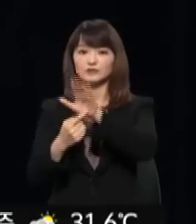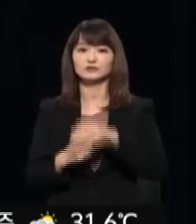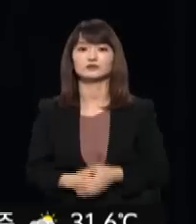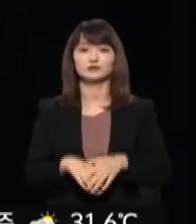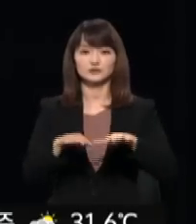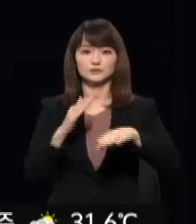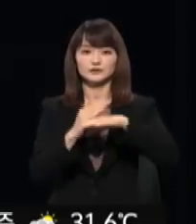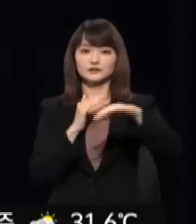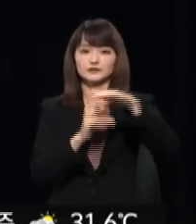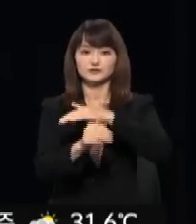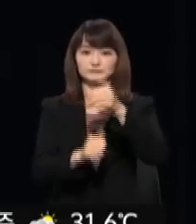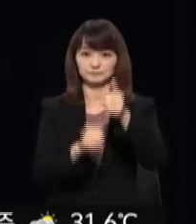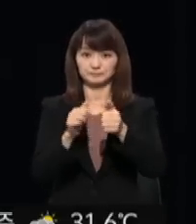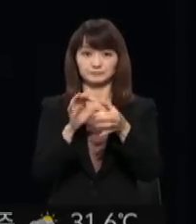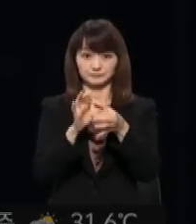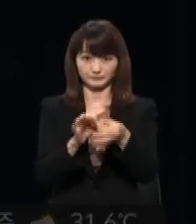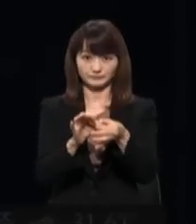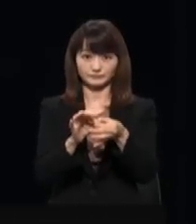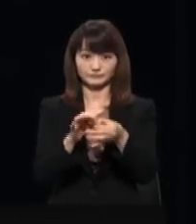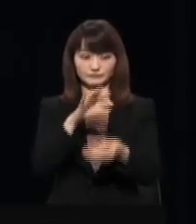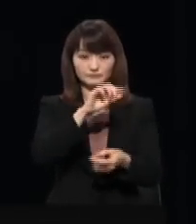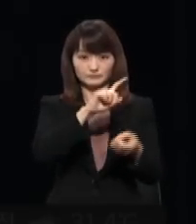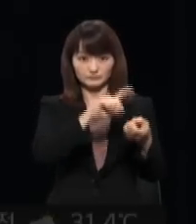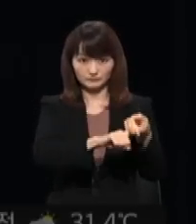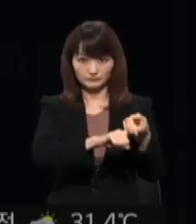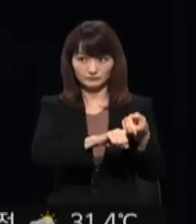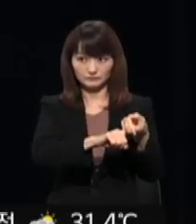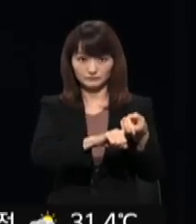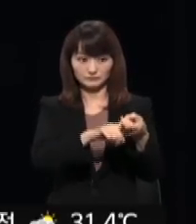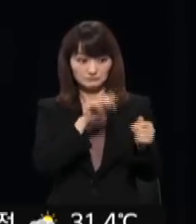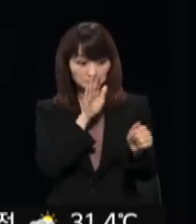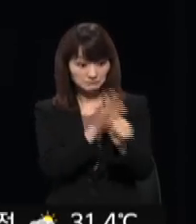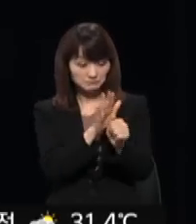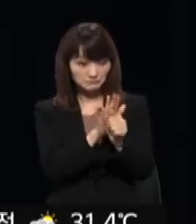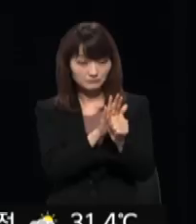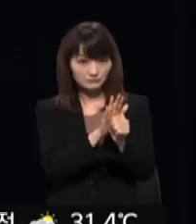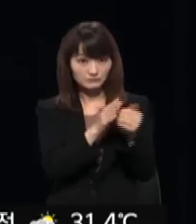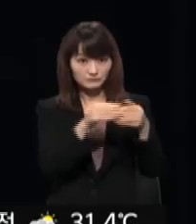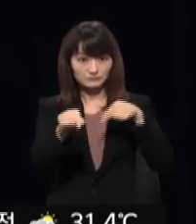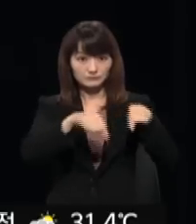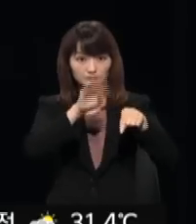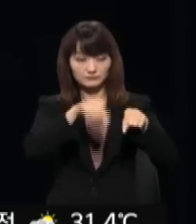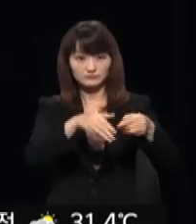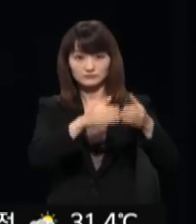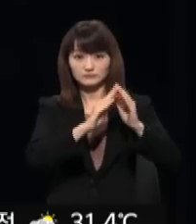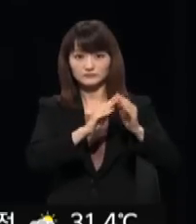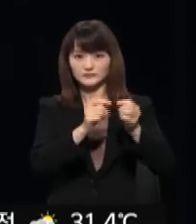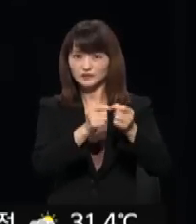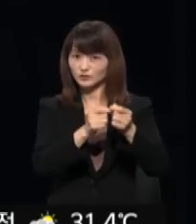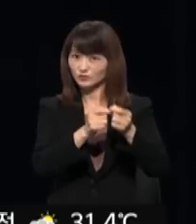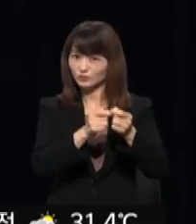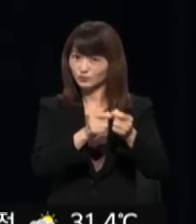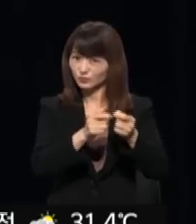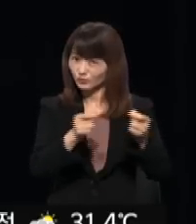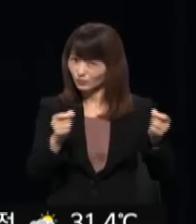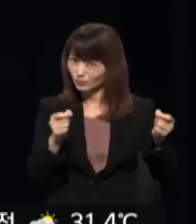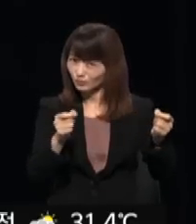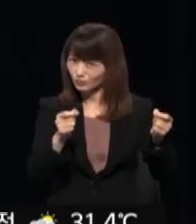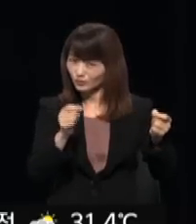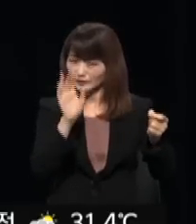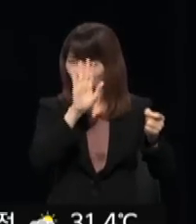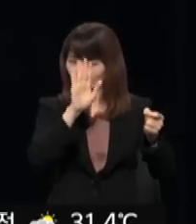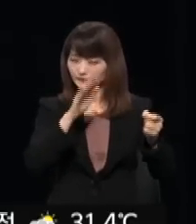전당대회를 통해서 이른바 윤회관들이 지지하는 지도부가 들어선다고 해도 오래 가겠냐 역시